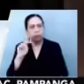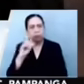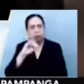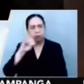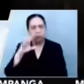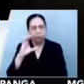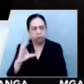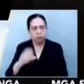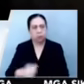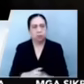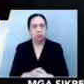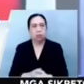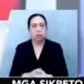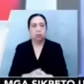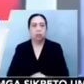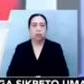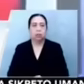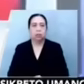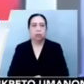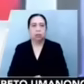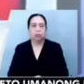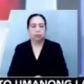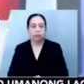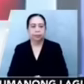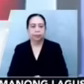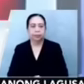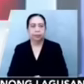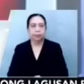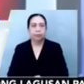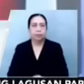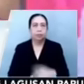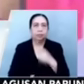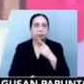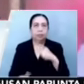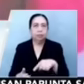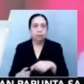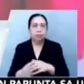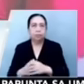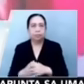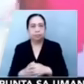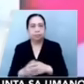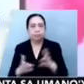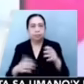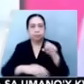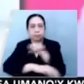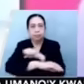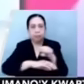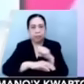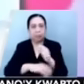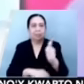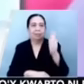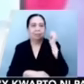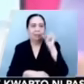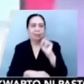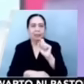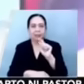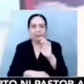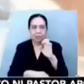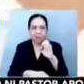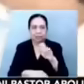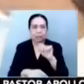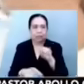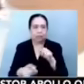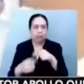Kabit na po yan, sir. Katedral ito, sir. Ito, wall yan, stage. Backstage po yan. Backstage po yan,